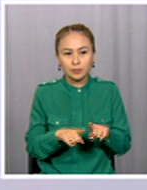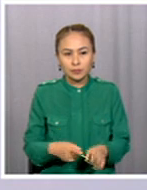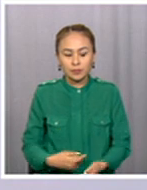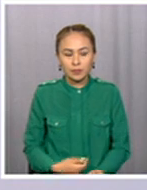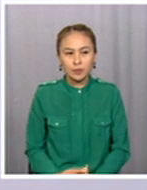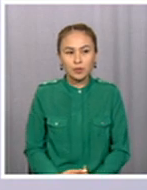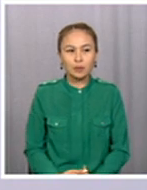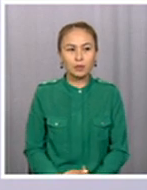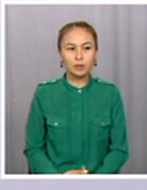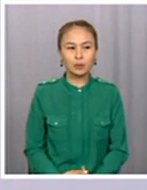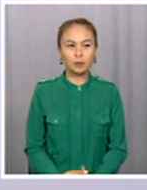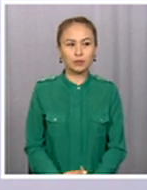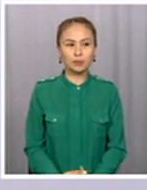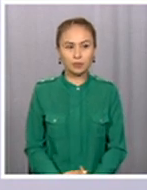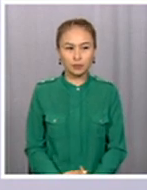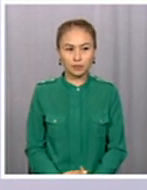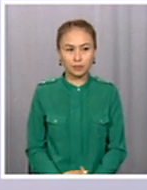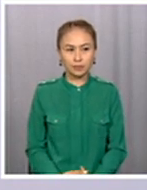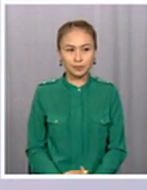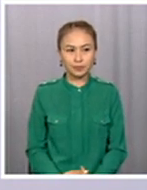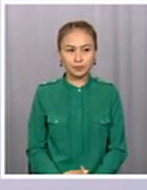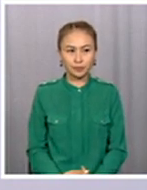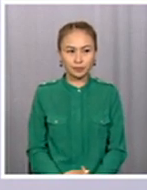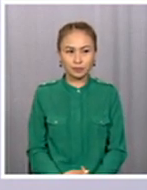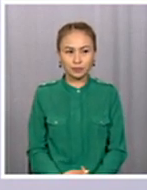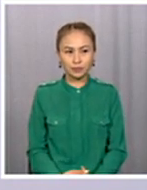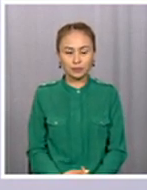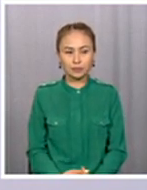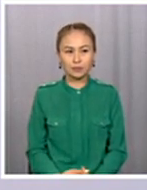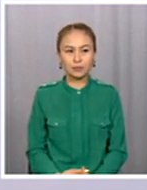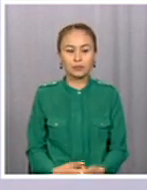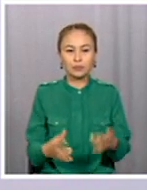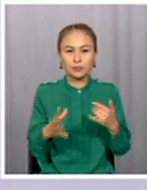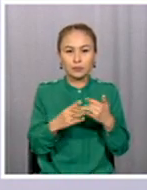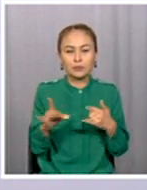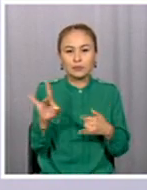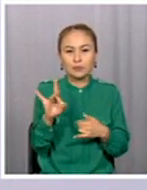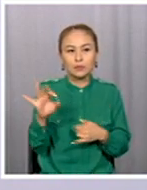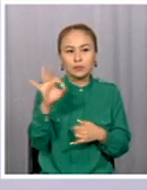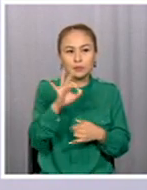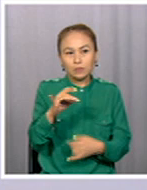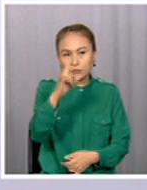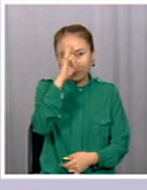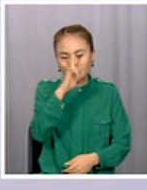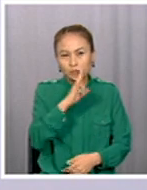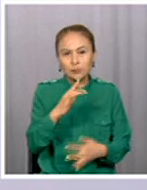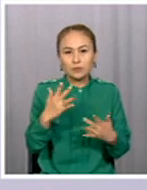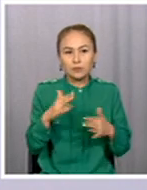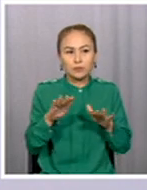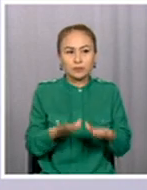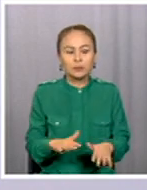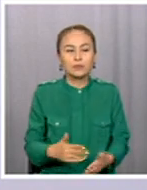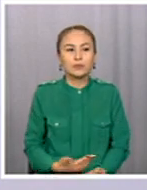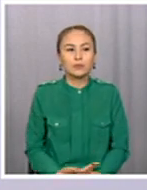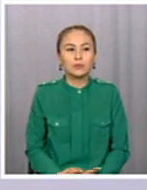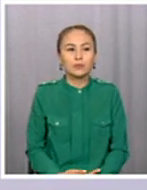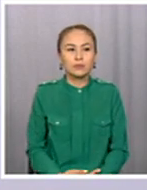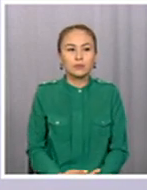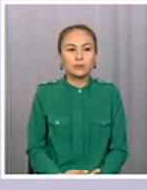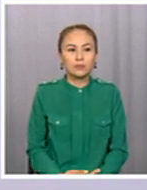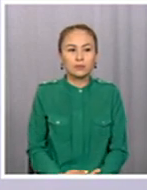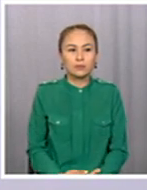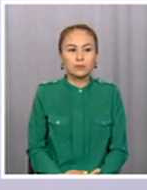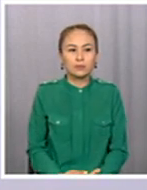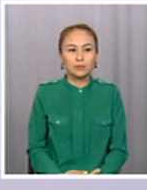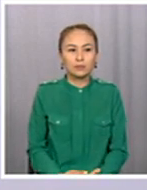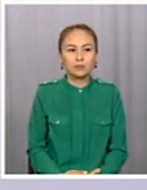Жақсы. Келесі сұрақ. Жер көлемі бойынша Қазақстан нешінші орын алады? Әрине, бұл жерде біз